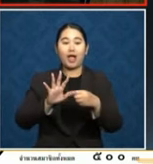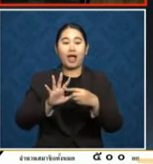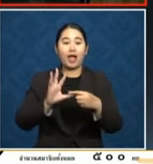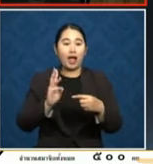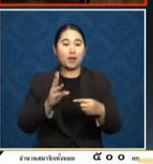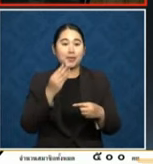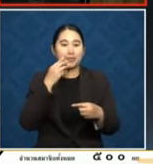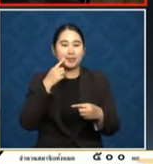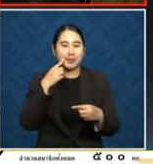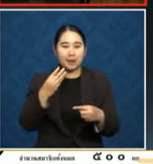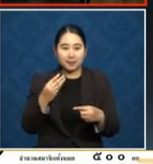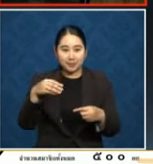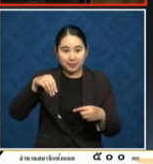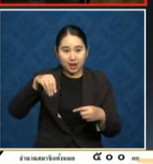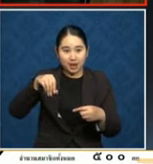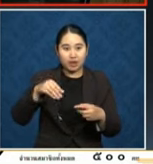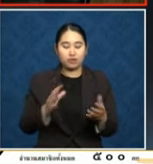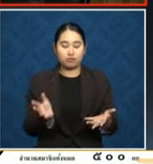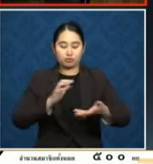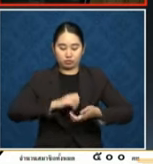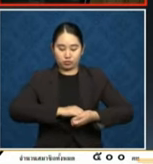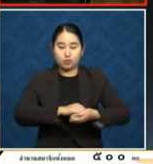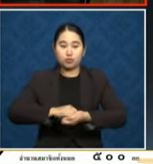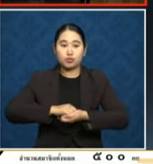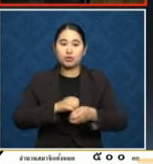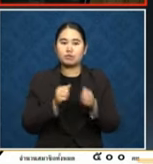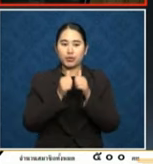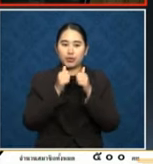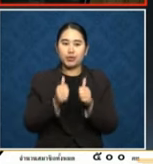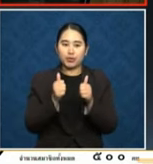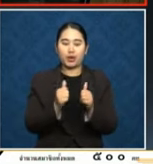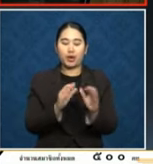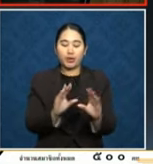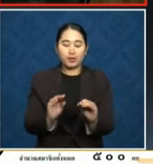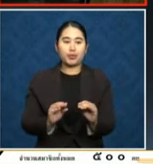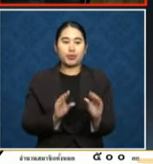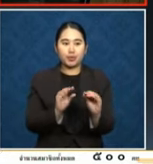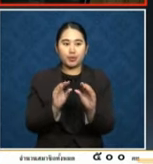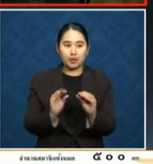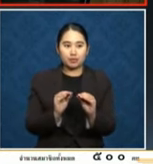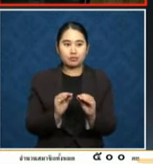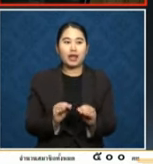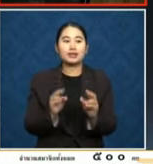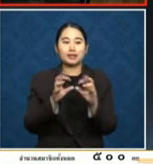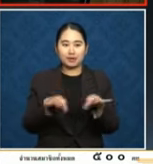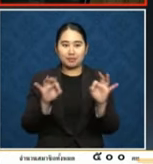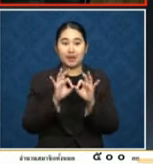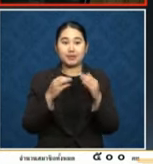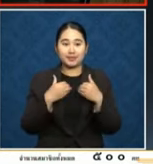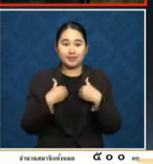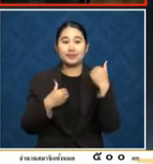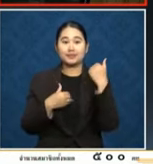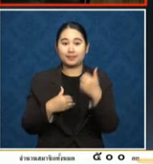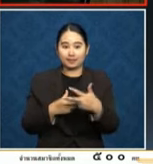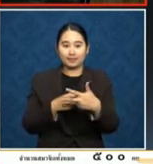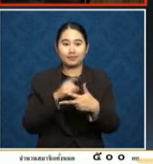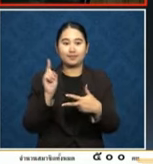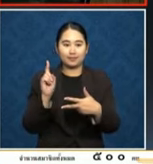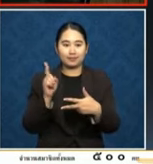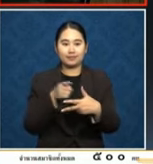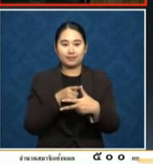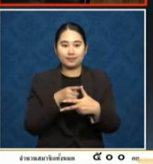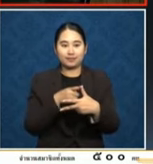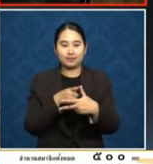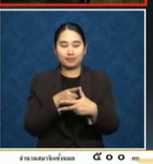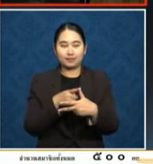ทั้ง5หน่วยงานได้ให้ความร่วมมือดีมากครับผลการหารือก็มี3เรื่องสำคัญดังนี้ครับท่านประธานครับเรื่อง